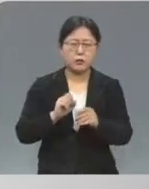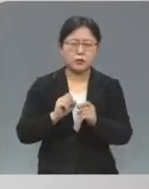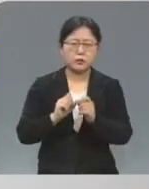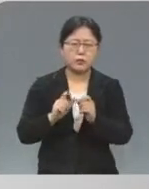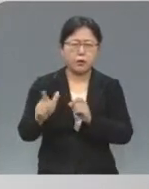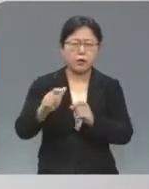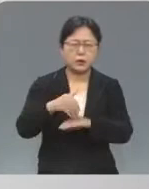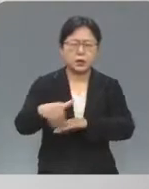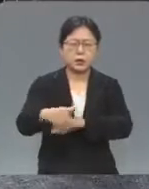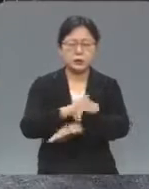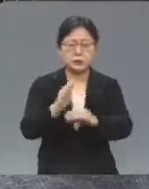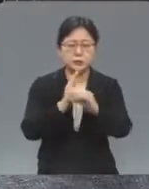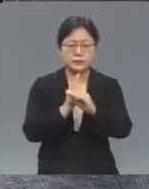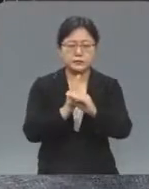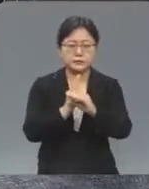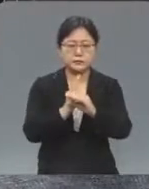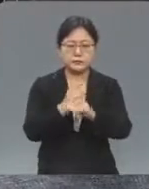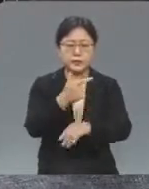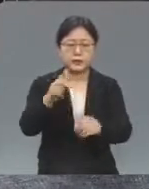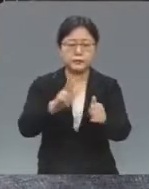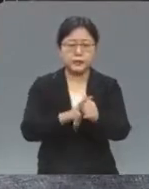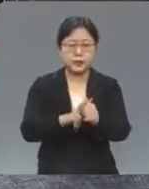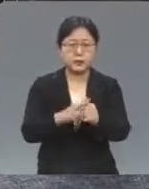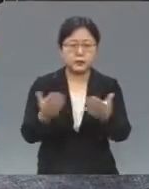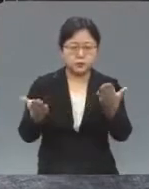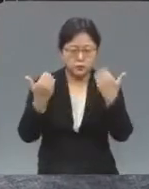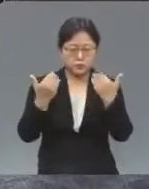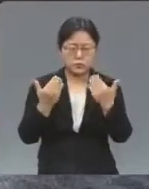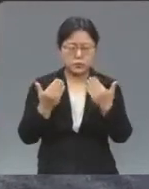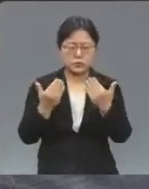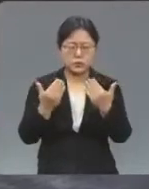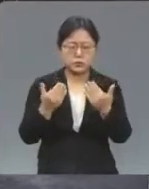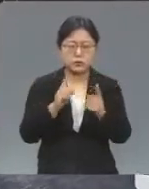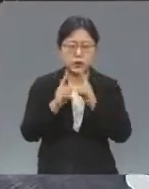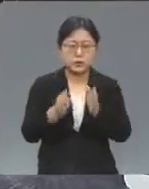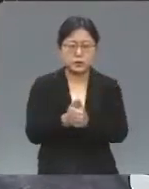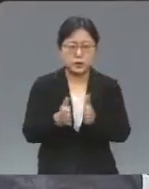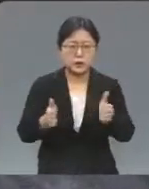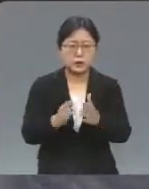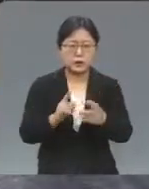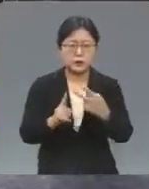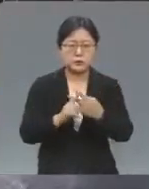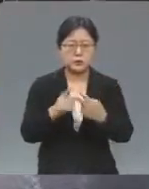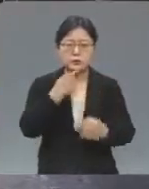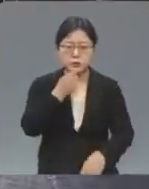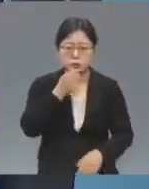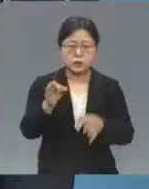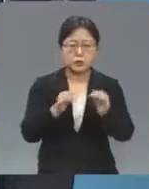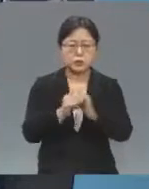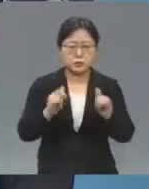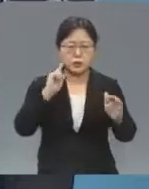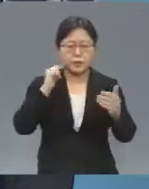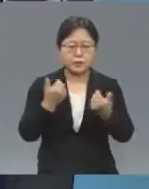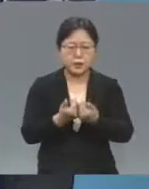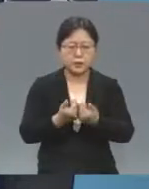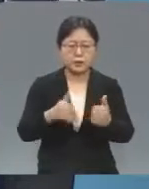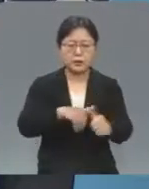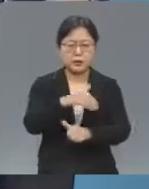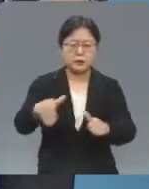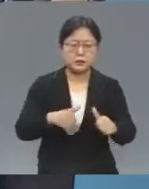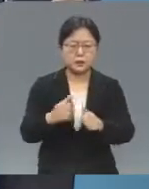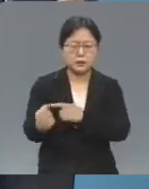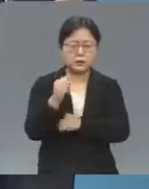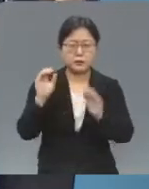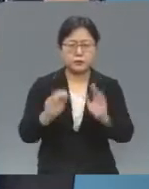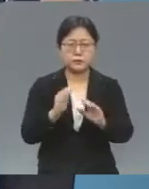떠나고 있습니다 대형 초 품을 조치가 공론화 되자 중소 상인들을 중심으로 반대 여론도 결집 되고